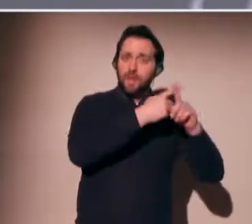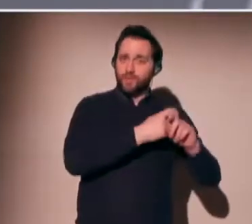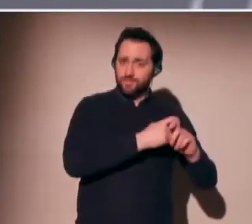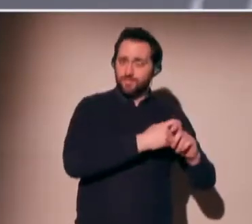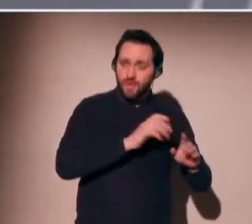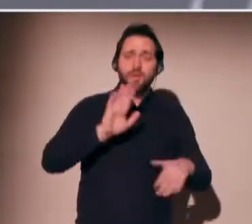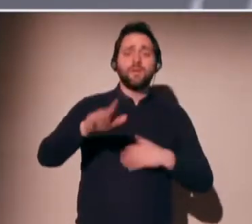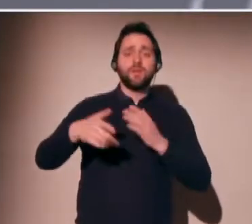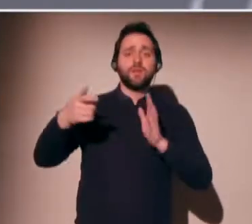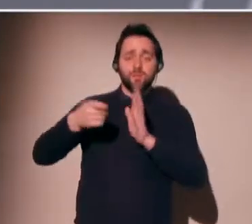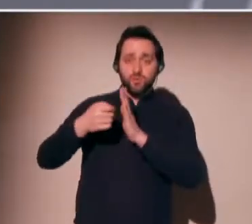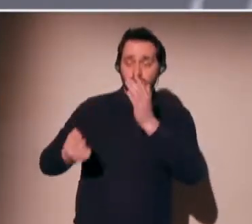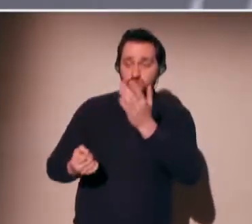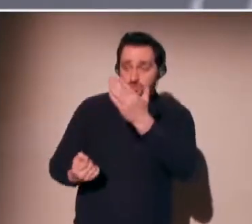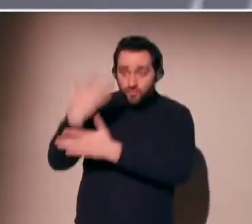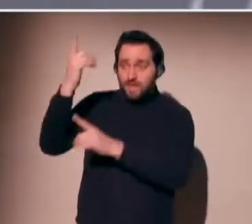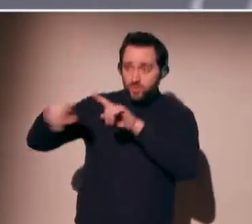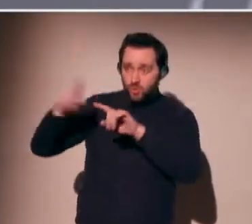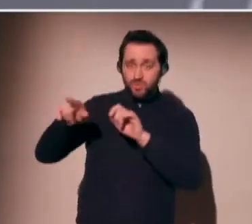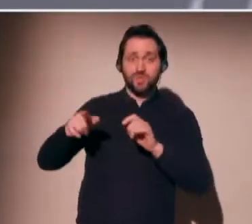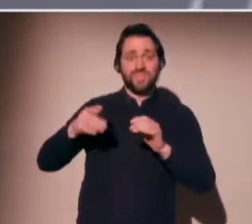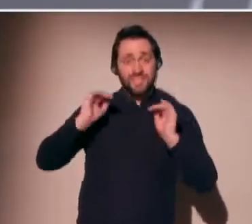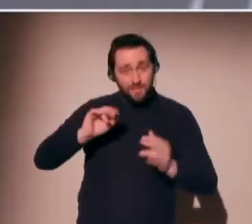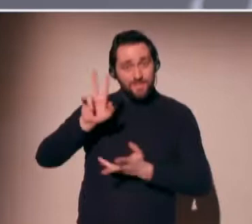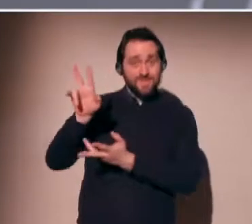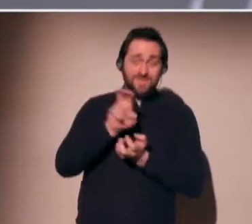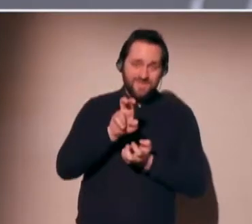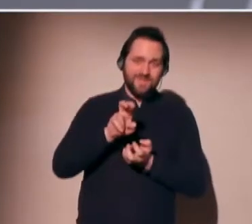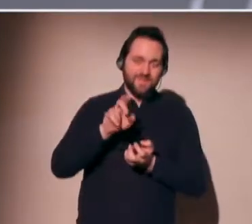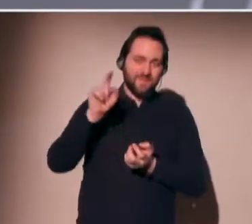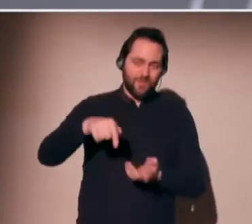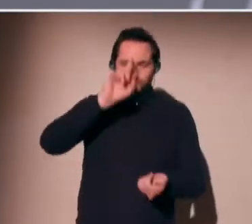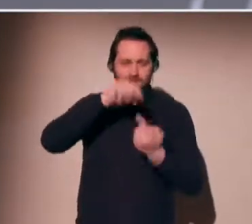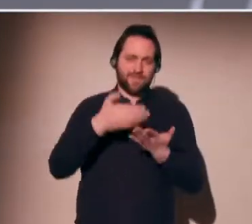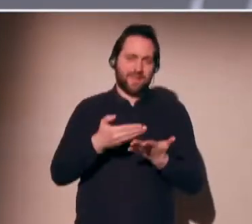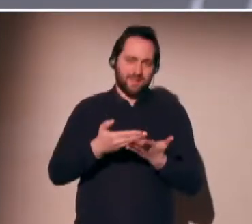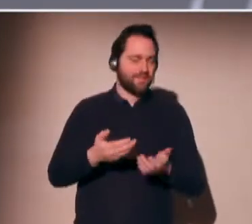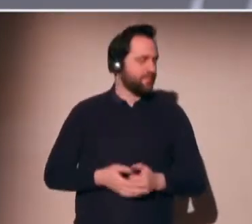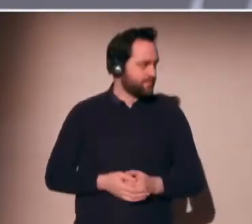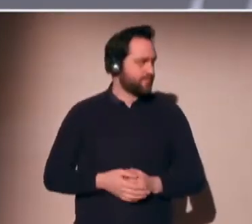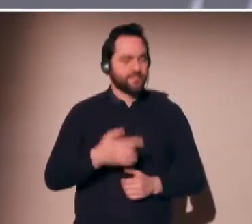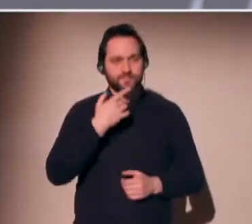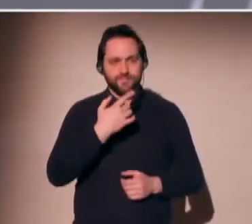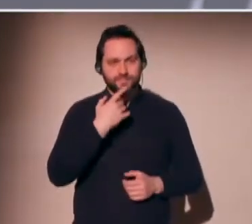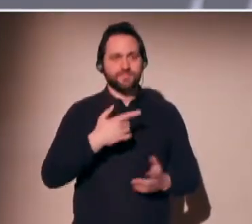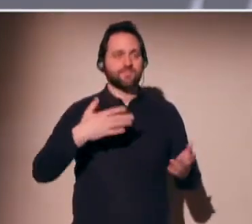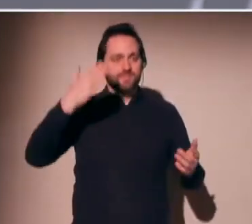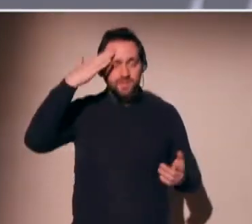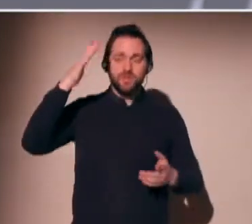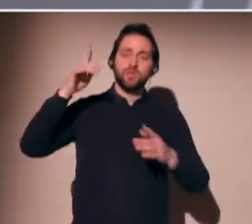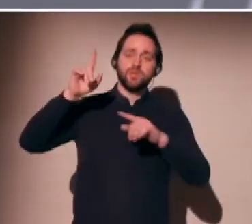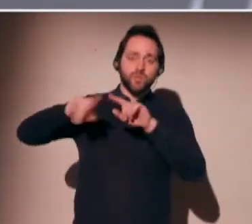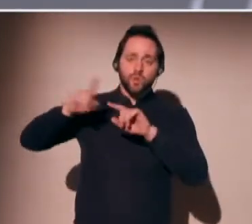forme de régularité à l'intérieur des données qui lui permet d'extrapoler, donc de trouver la réponse dans des endroits qu'il n'a jamais